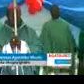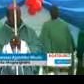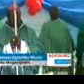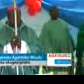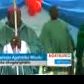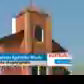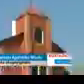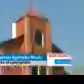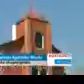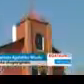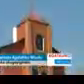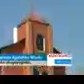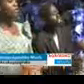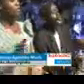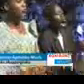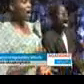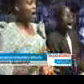Masaka kubakuliza olunaku lwabwe.